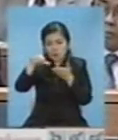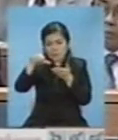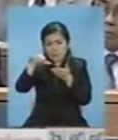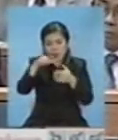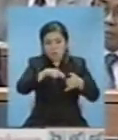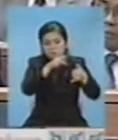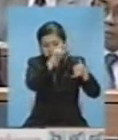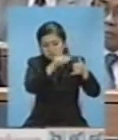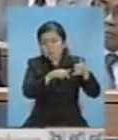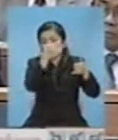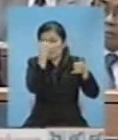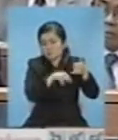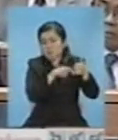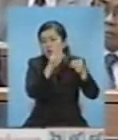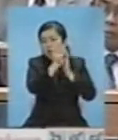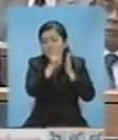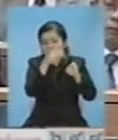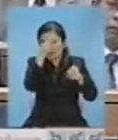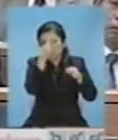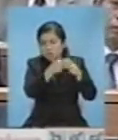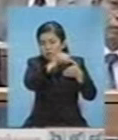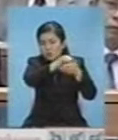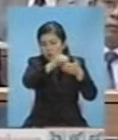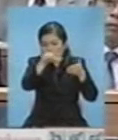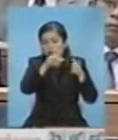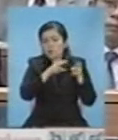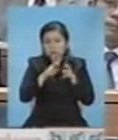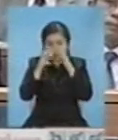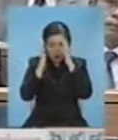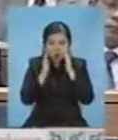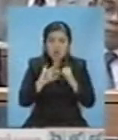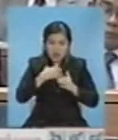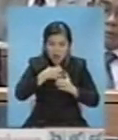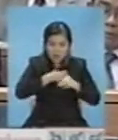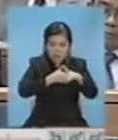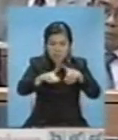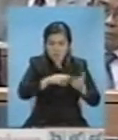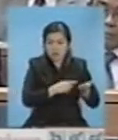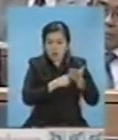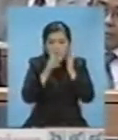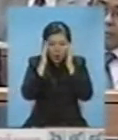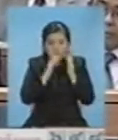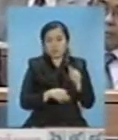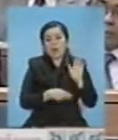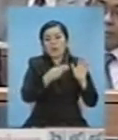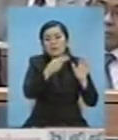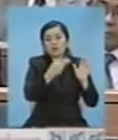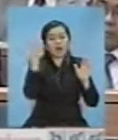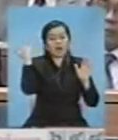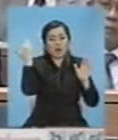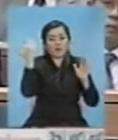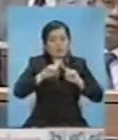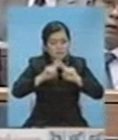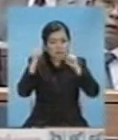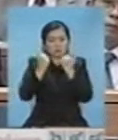ทำทุจริตผิดกฎหมายถ้าประชาชนจะยื่นถอดถอนรัฐธรรมนูญปี40ต้องใช้คน 50,000 คนแต่ฉบับปัจจุ